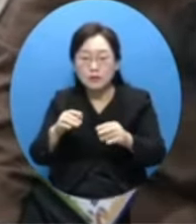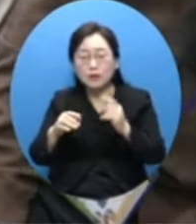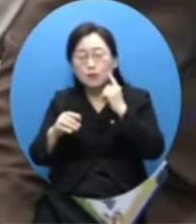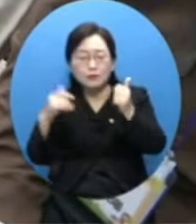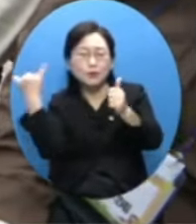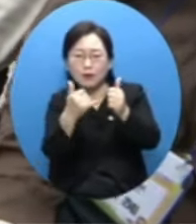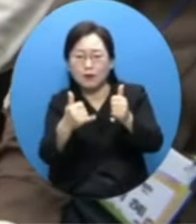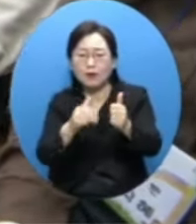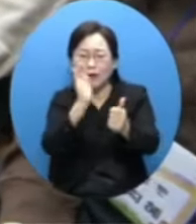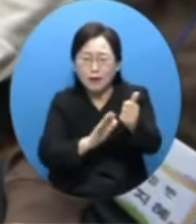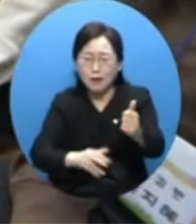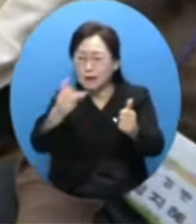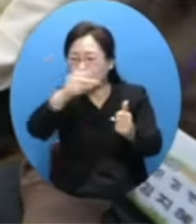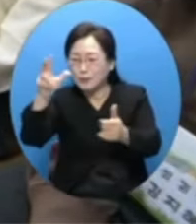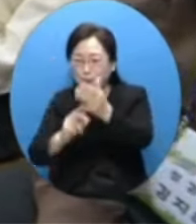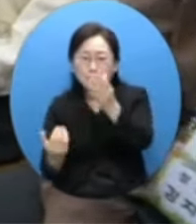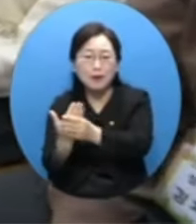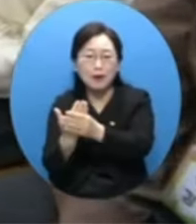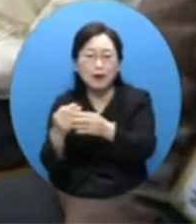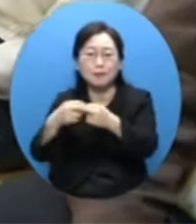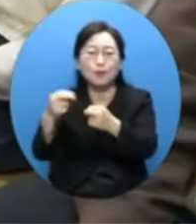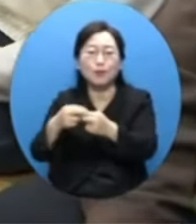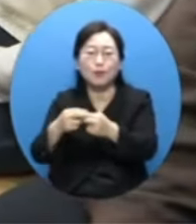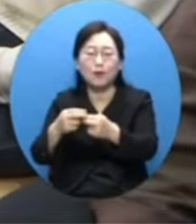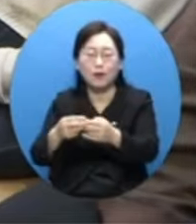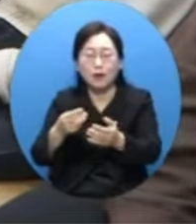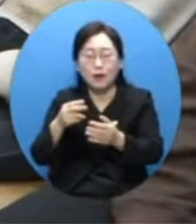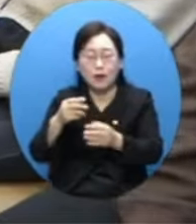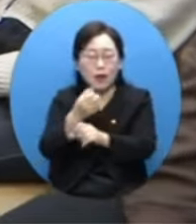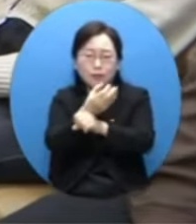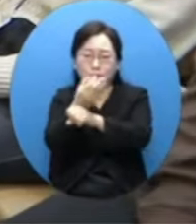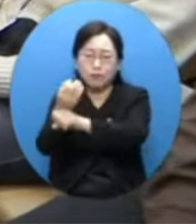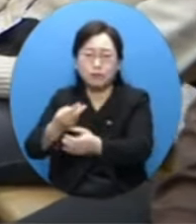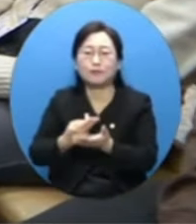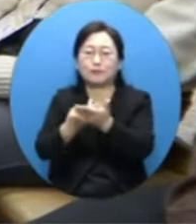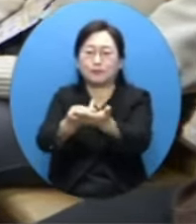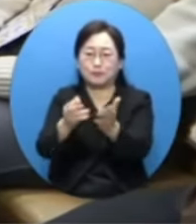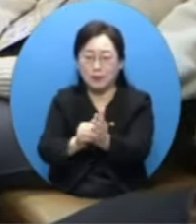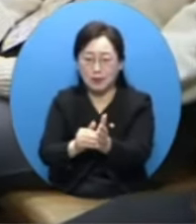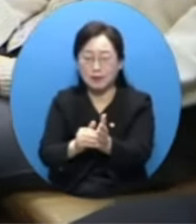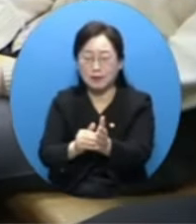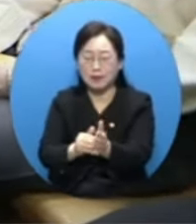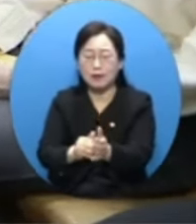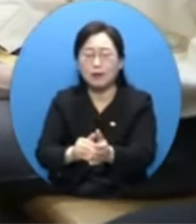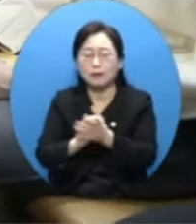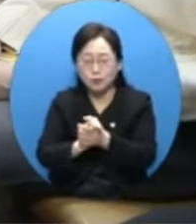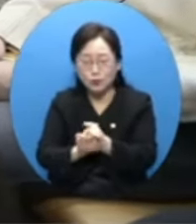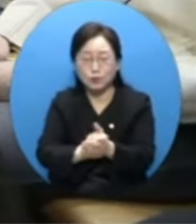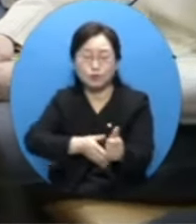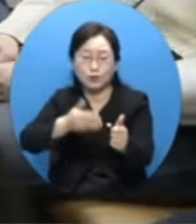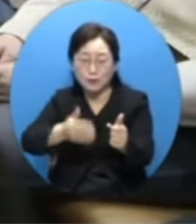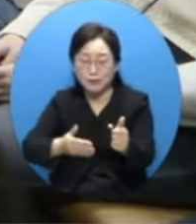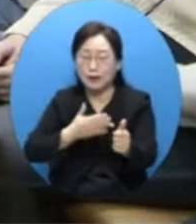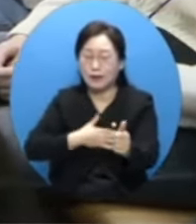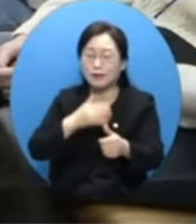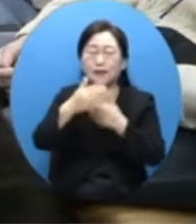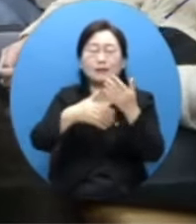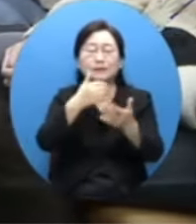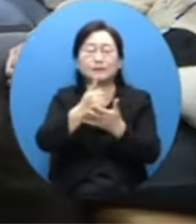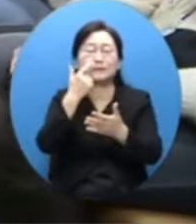병원에 페이스 하드피탈에 지금 실려갔다고 합니다. 기도해 주세요. 그래서 제가 기도했습니다. 하나님